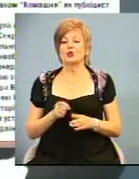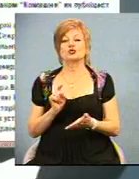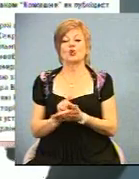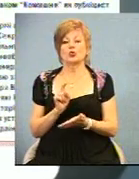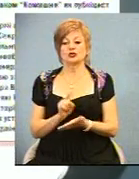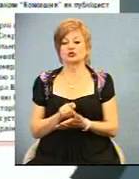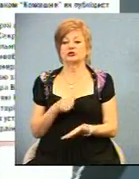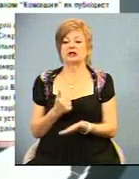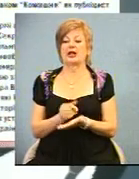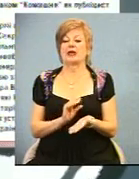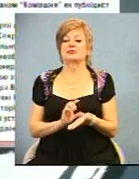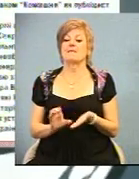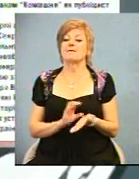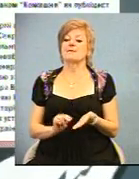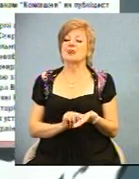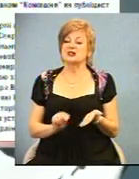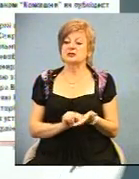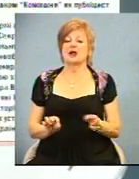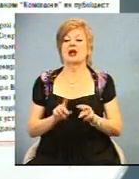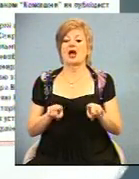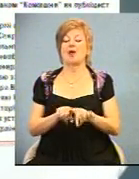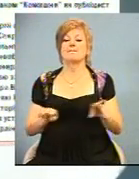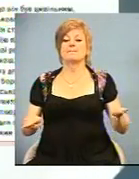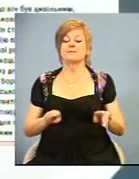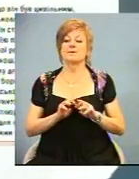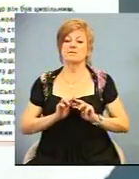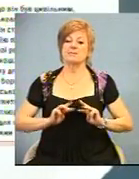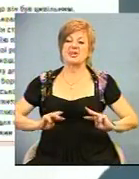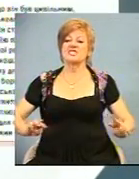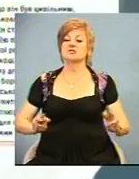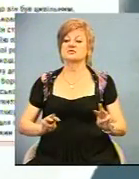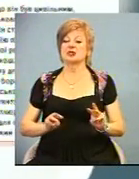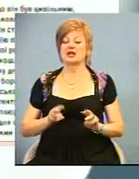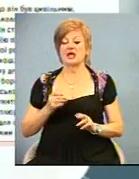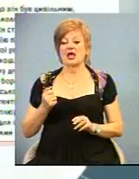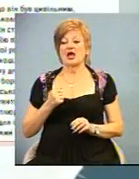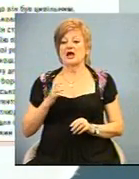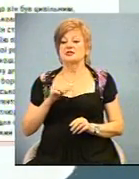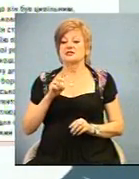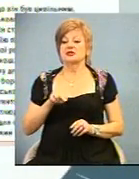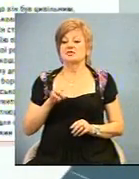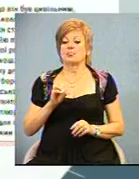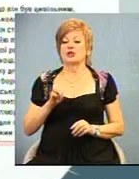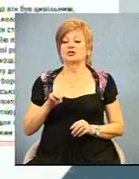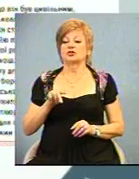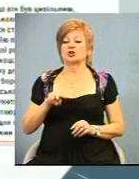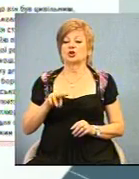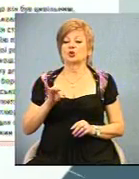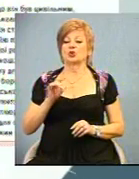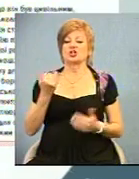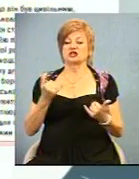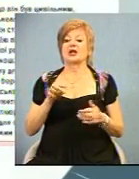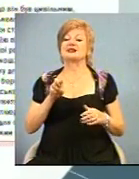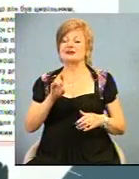Зокрема, генписар Павло Христюк – це як міністр Кабінету міністрів. А от генсек військових справ Симон Петлюра зараз називався би